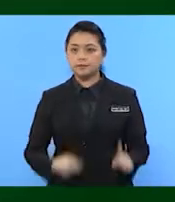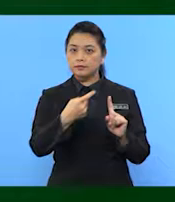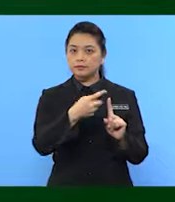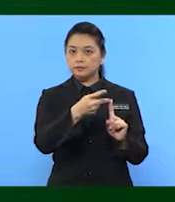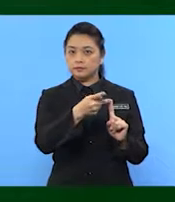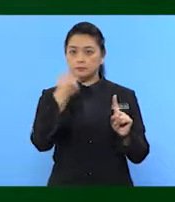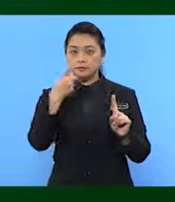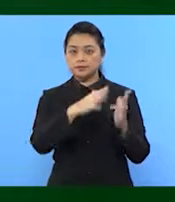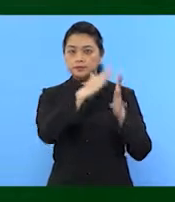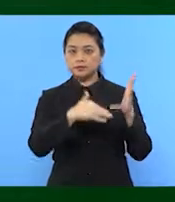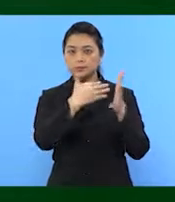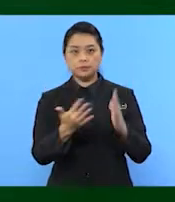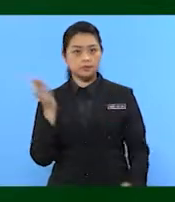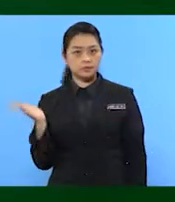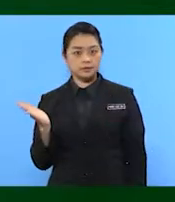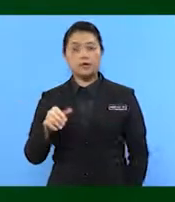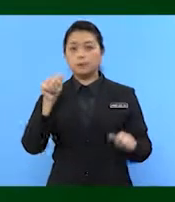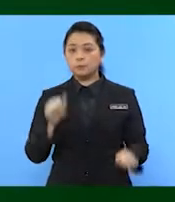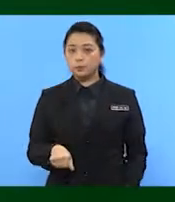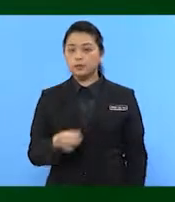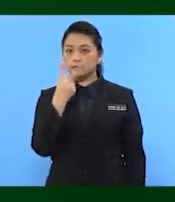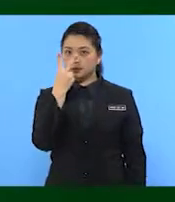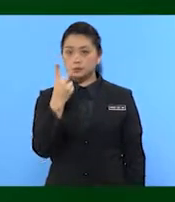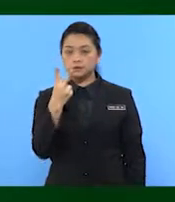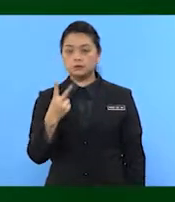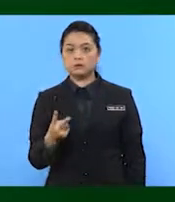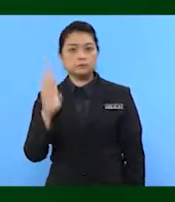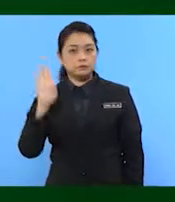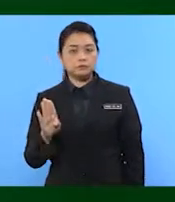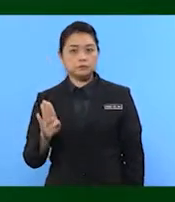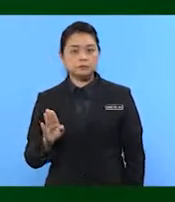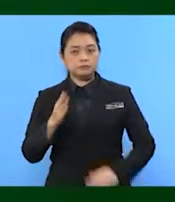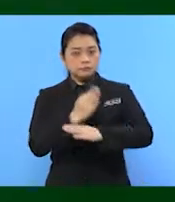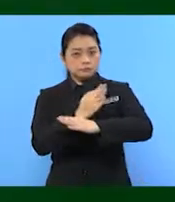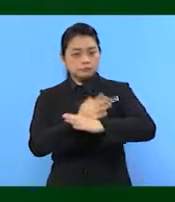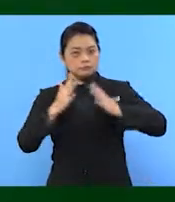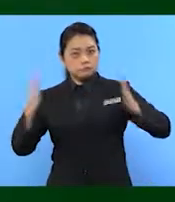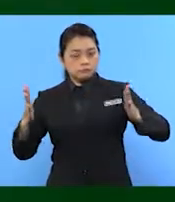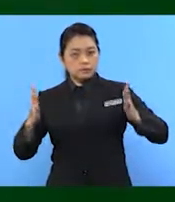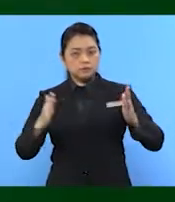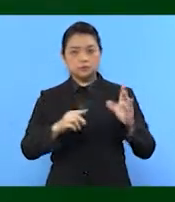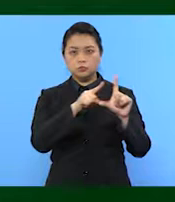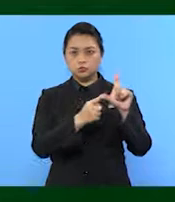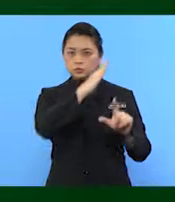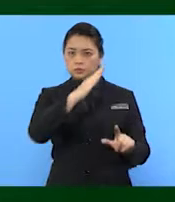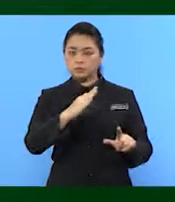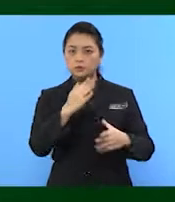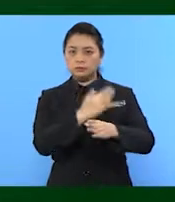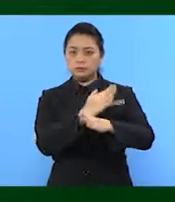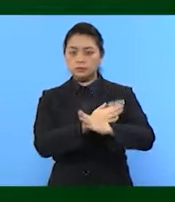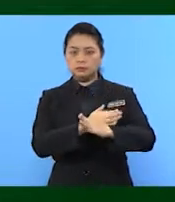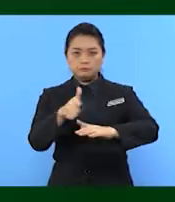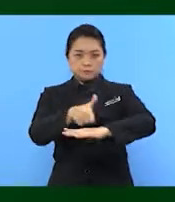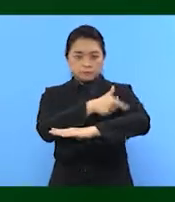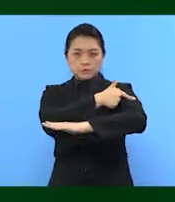Daripada jadual di sebelah, boleh diperhatikan bahawa semakin besar sudut tirus, semakin panjang sisi